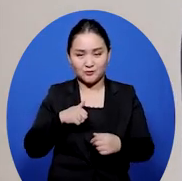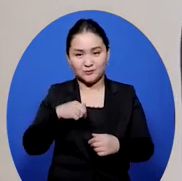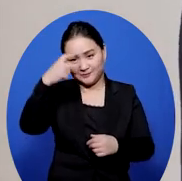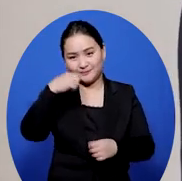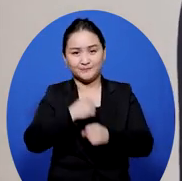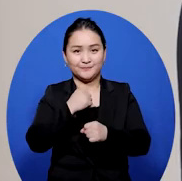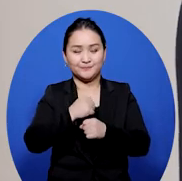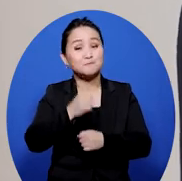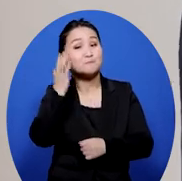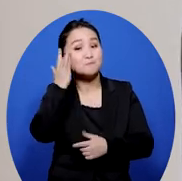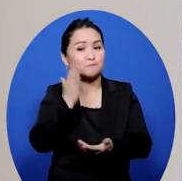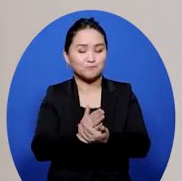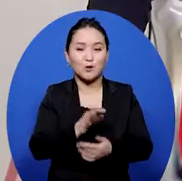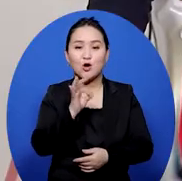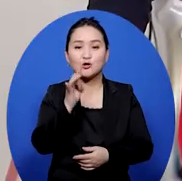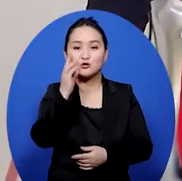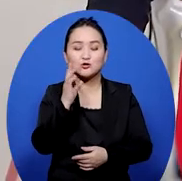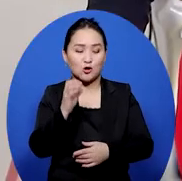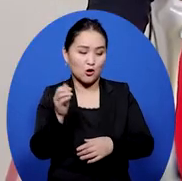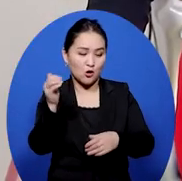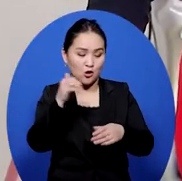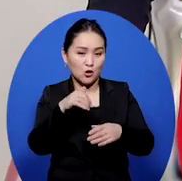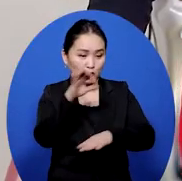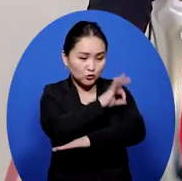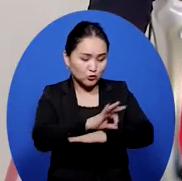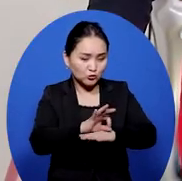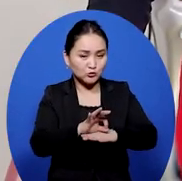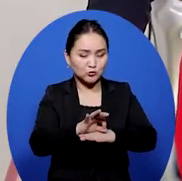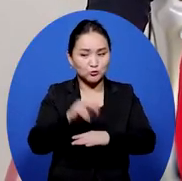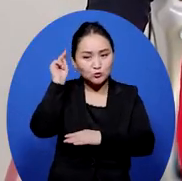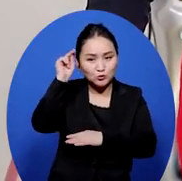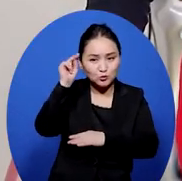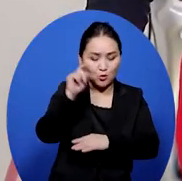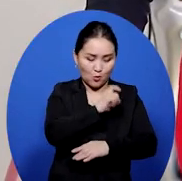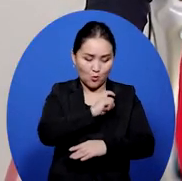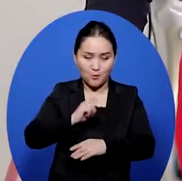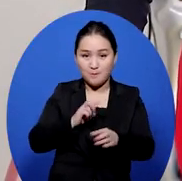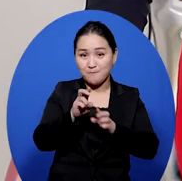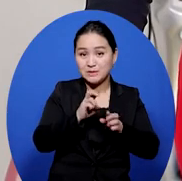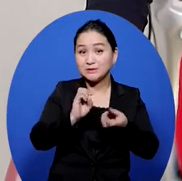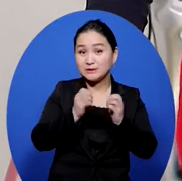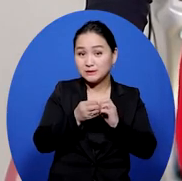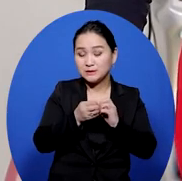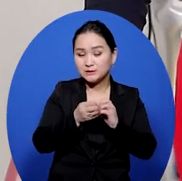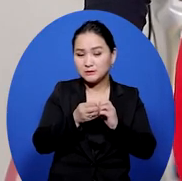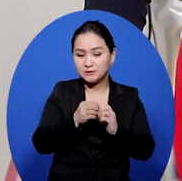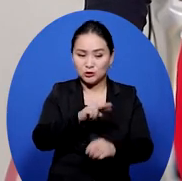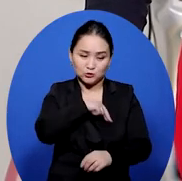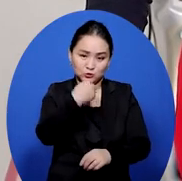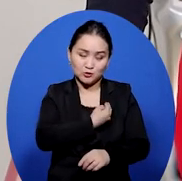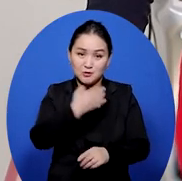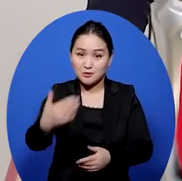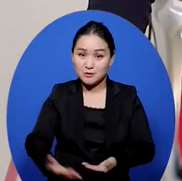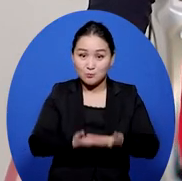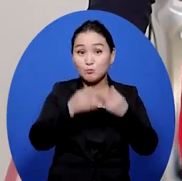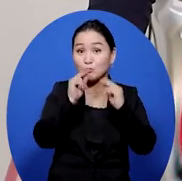ажиллаад явсан. Бодолтойгоо. Аа. Оролцоо төслөөс сурсан мэдсэн зүйл чинь таныг хувийн бизнес эрхлэхэд одоо зориг өгч,